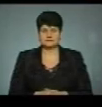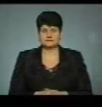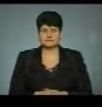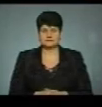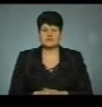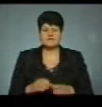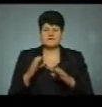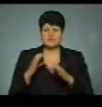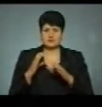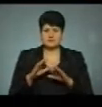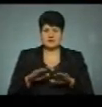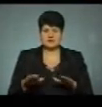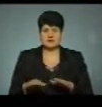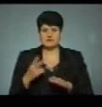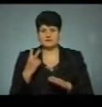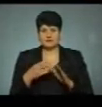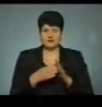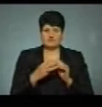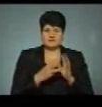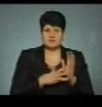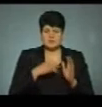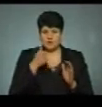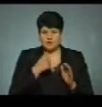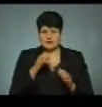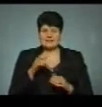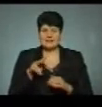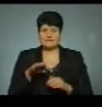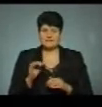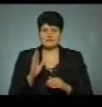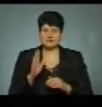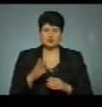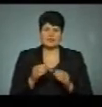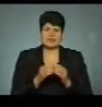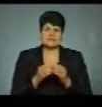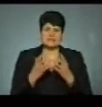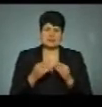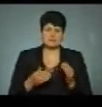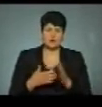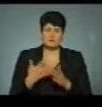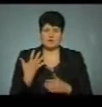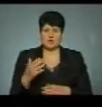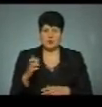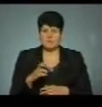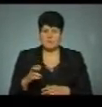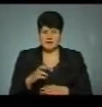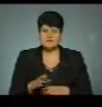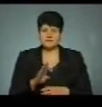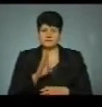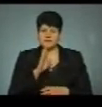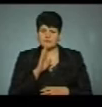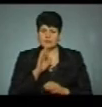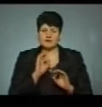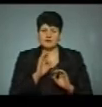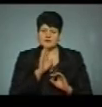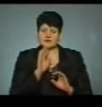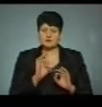В автобусі діти віком від 2 до 18 років. У Славському вони перебуватимуть 10 днів до 5 березня. Катерина Матвійків розповіла, що бере з